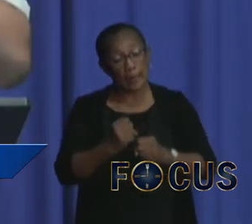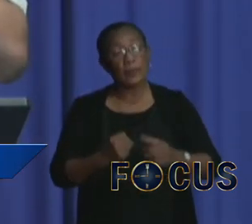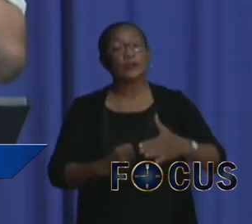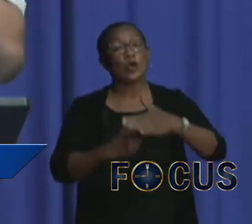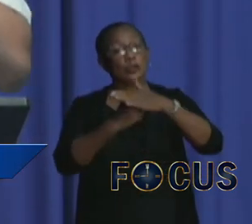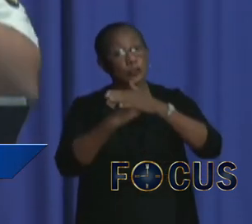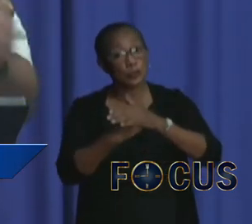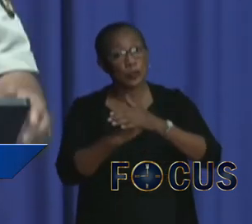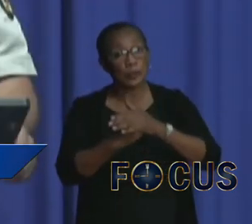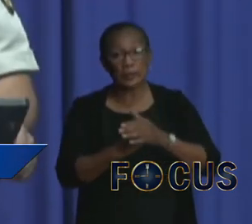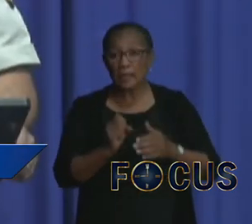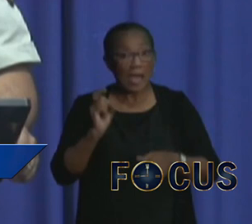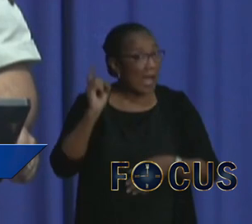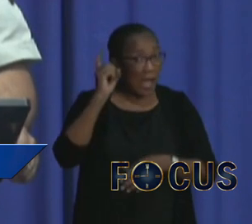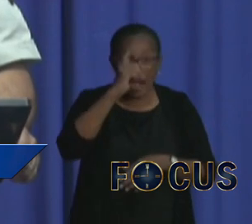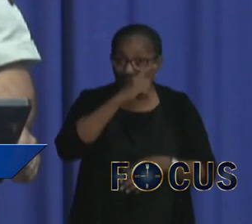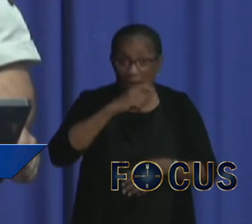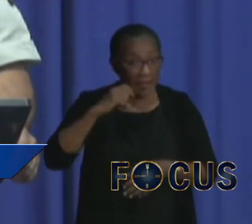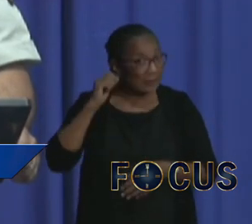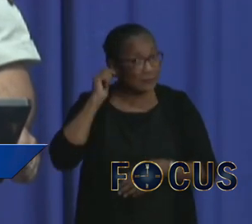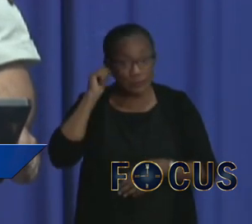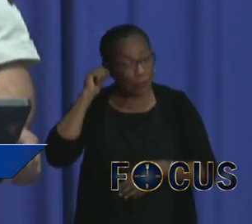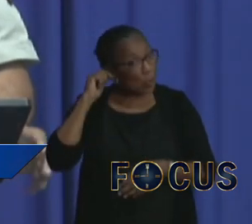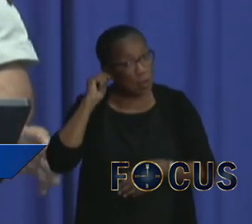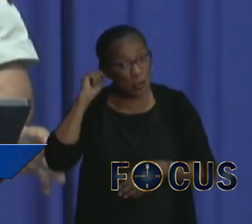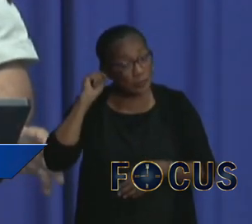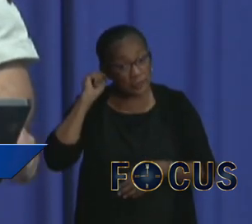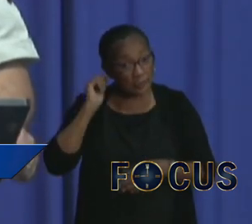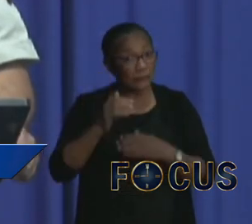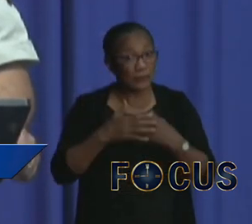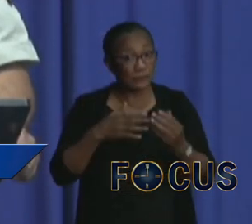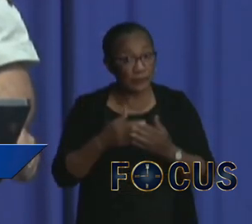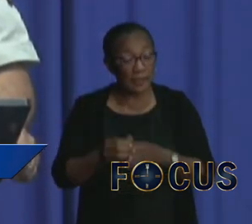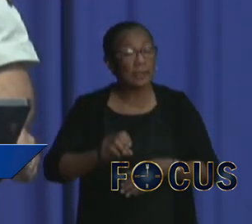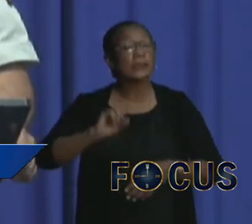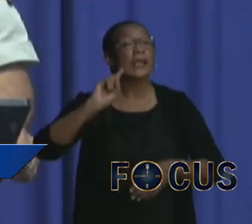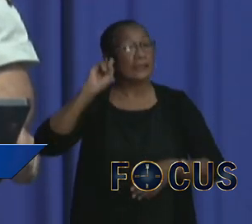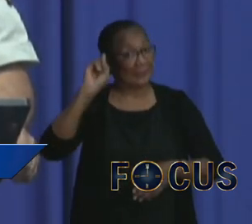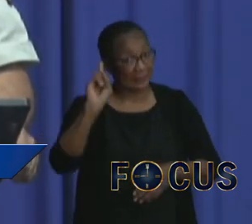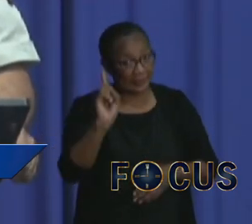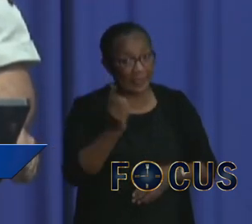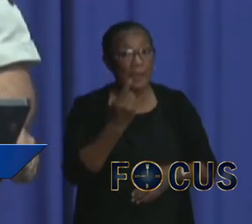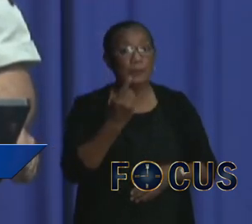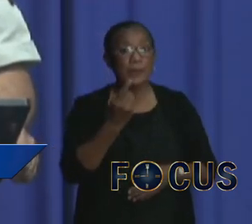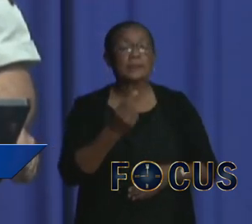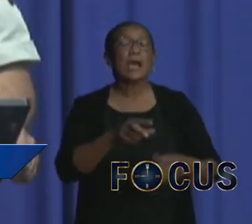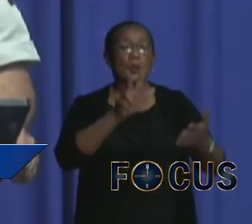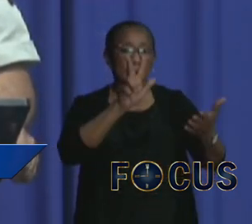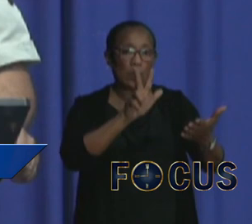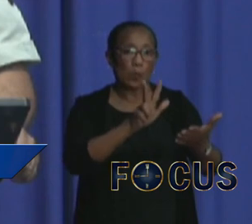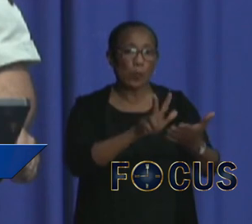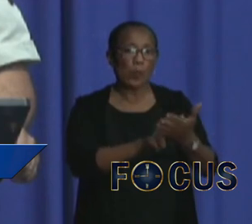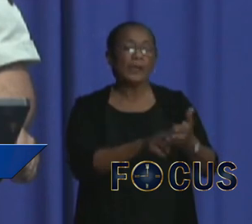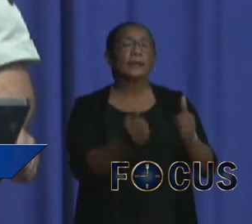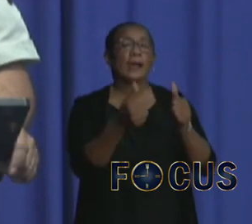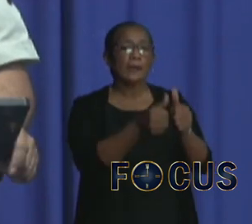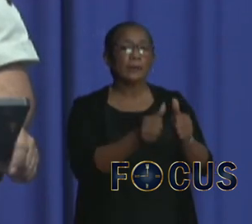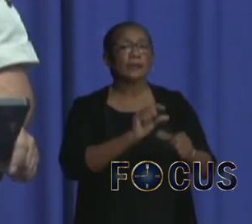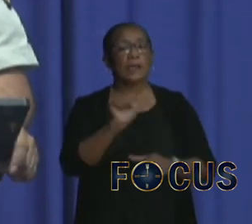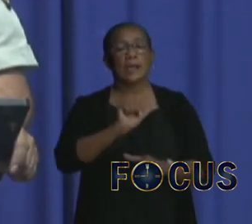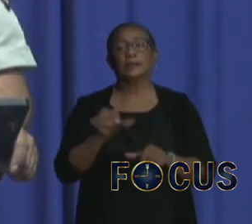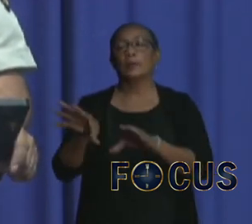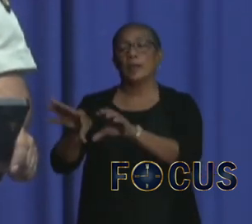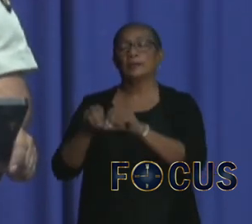indien niet anders kan, niet anders mogelijk, dan zijn wij wel genoodzaakt om binnen wet en recht andere maatregelen te